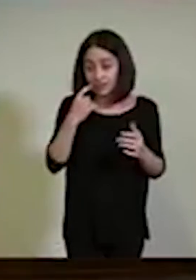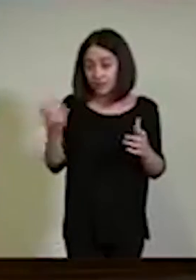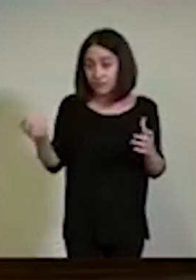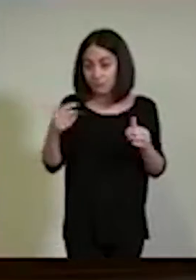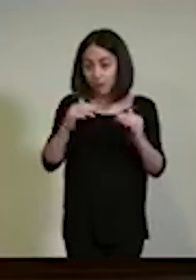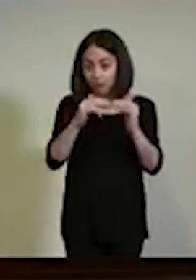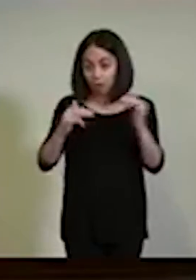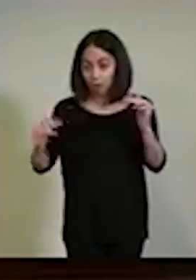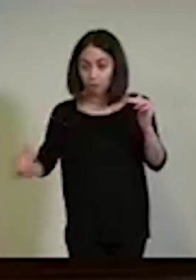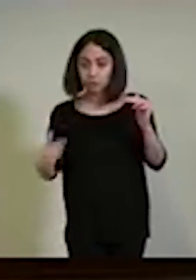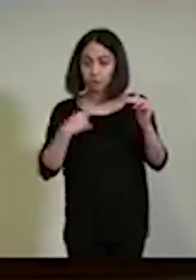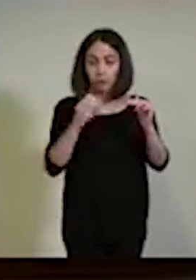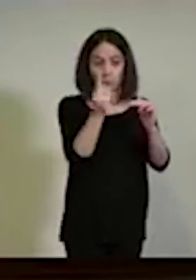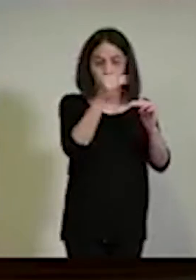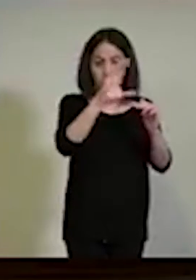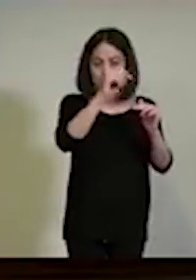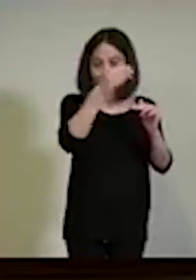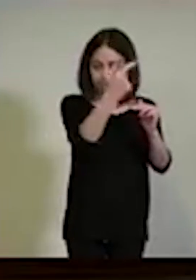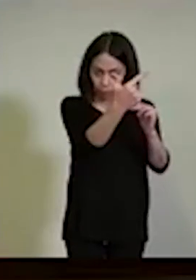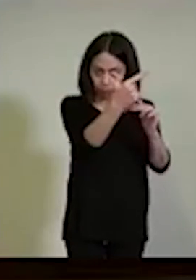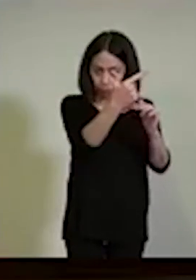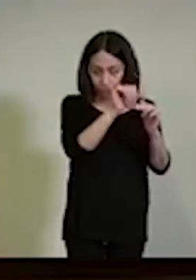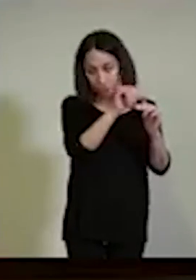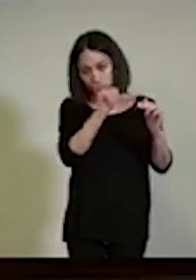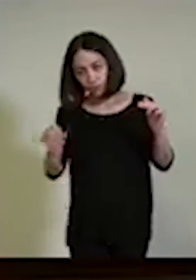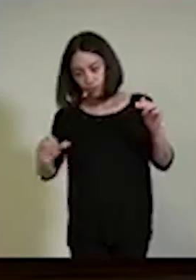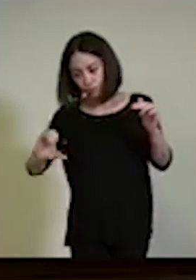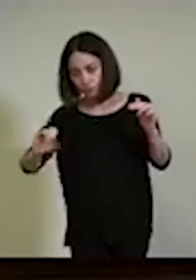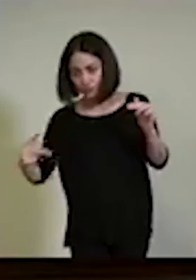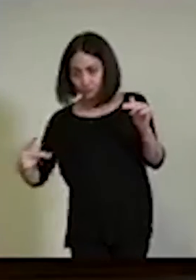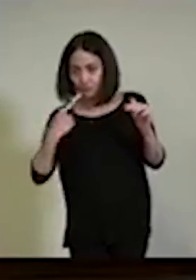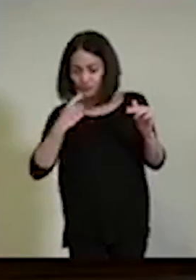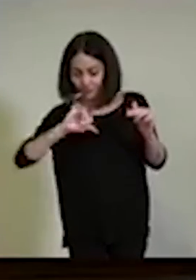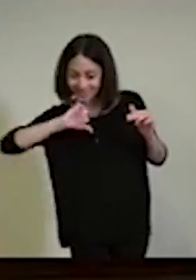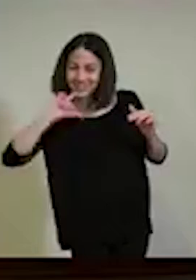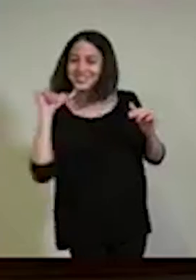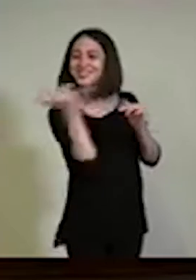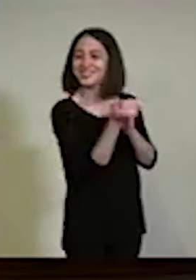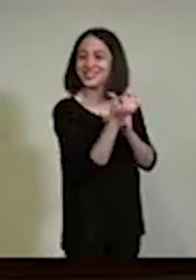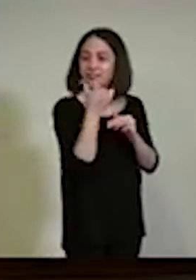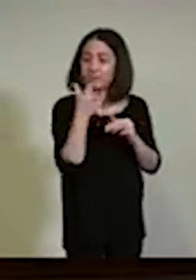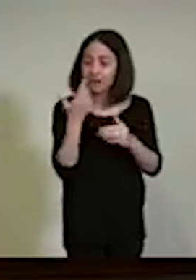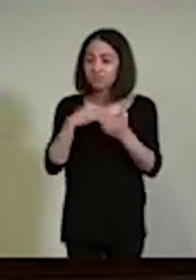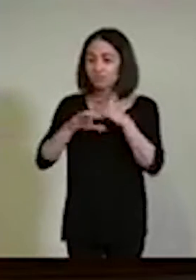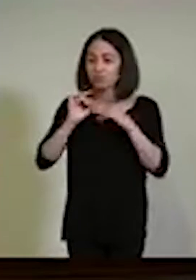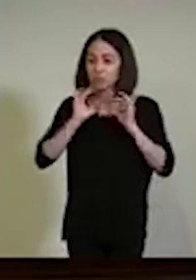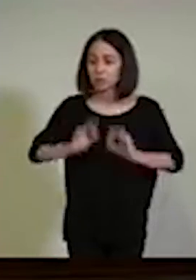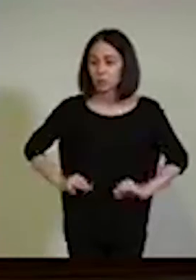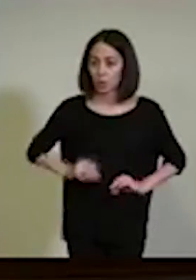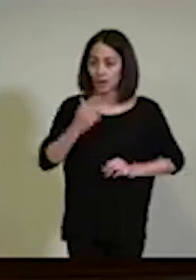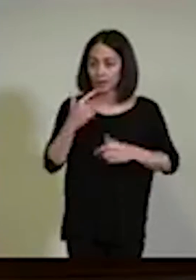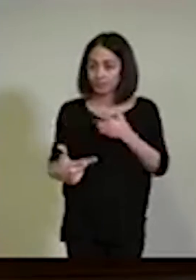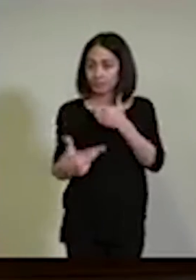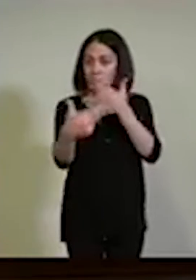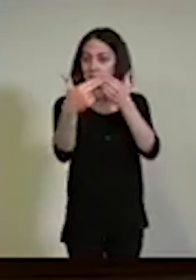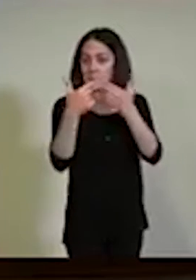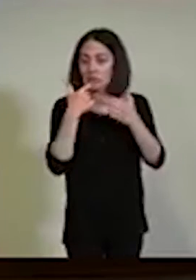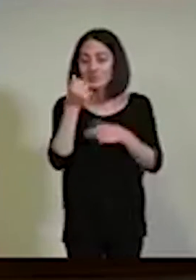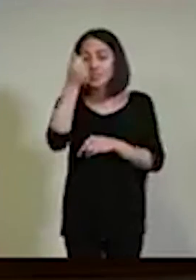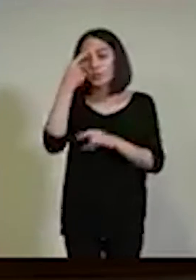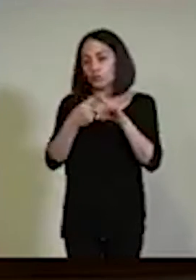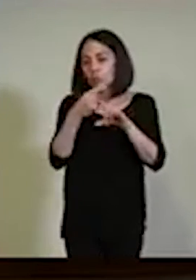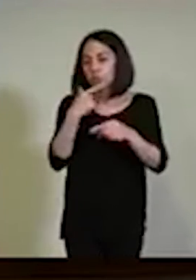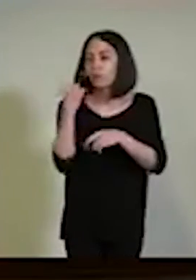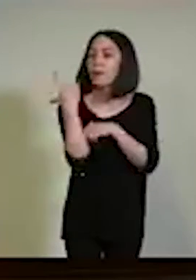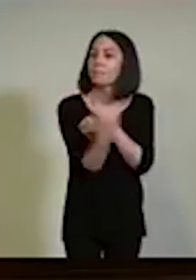CP, avec l'idée que chacun, sur sa scolarité, puisse partir au moins une fois. Au regard de l'actualité